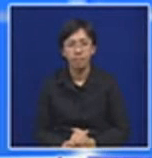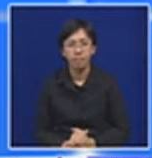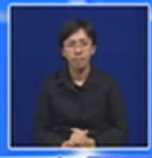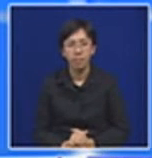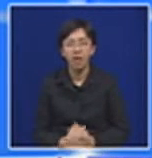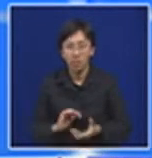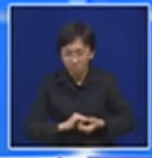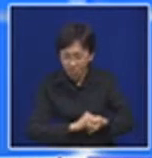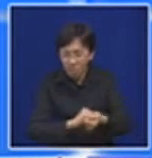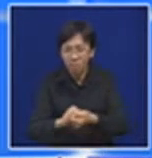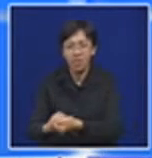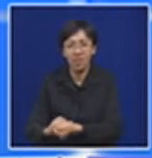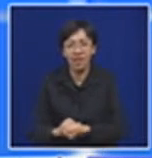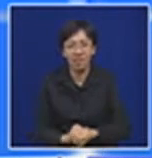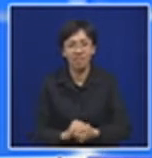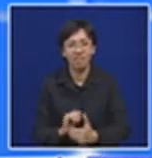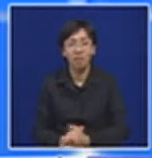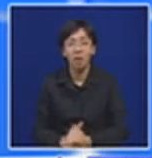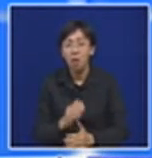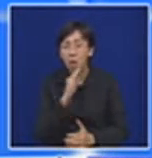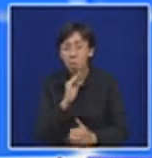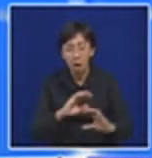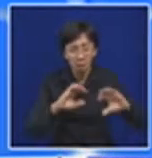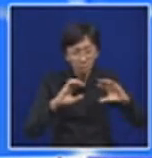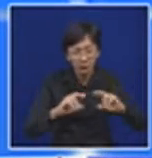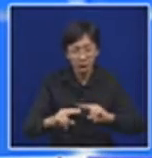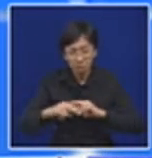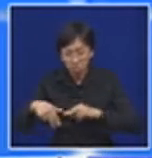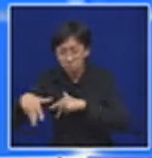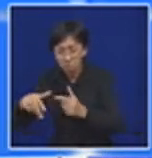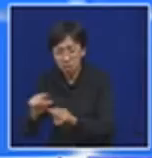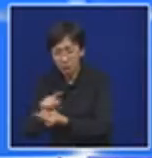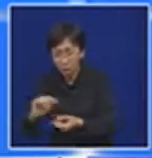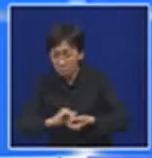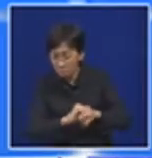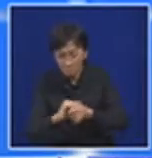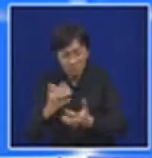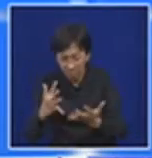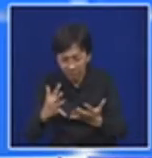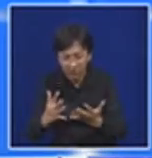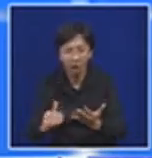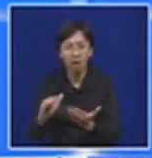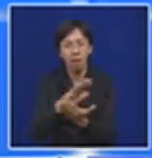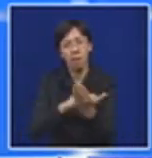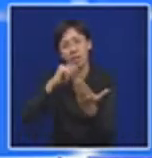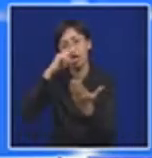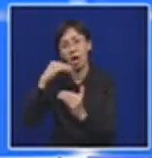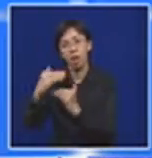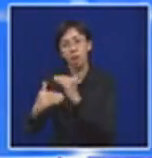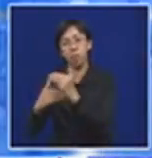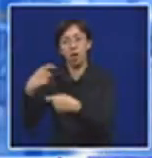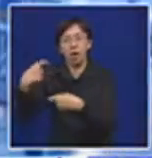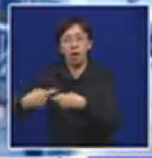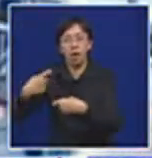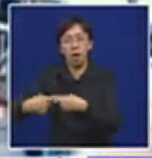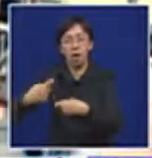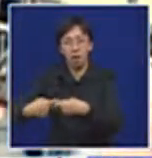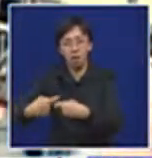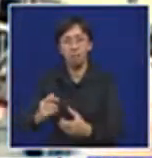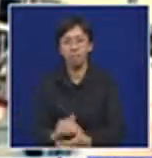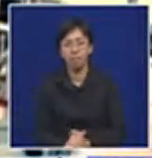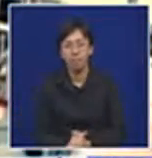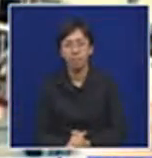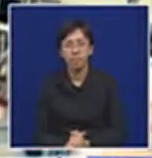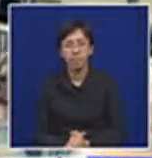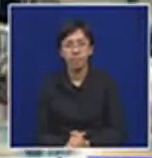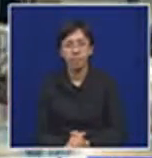มาร่วมกันไม่อย่างนั้นเนี่ยประเทศไทยคลื่นยากมากแต่พอเราได้ตามเรื่องของประช